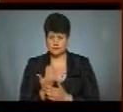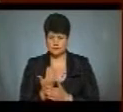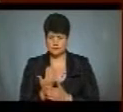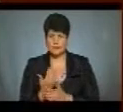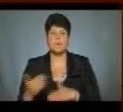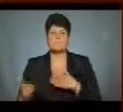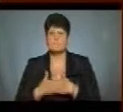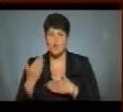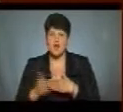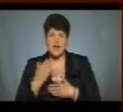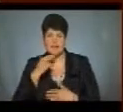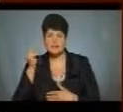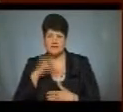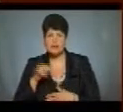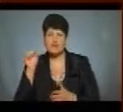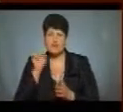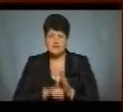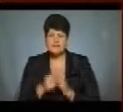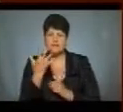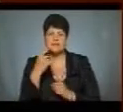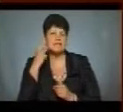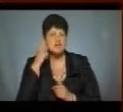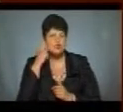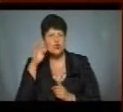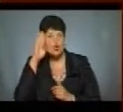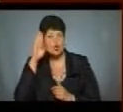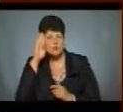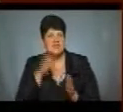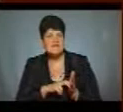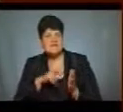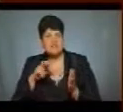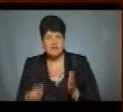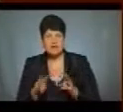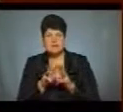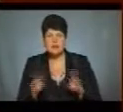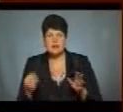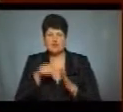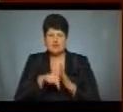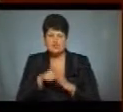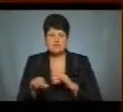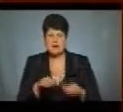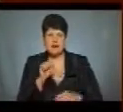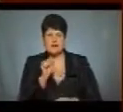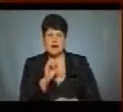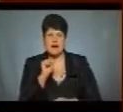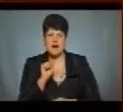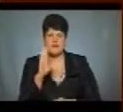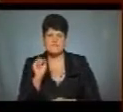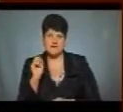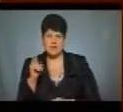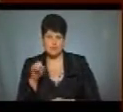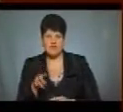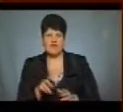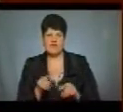винних у вбивстві 5-річного хлопчика і відставки міністра внутрішніх справ Арсена Авакова вимагають учасники акції протесту під обласним